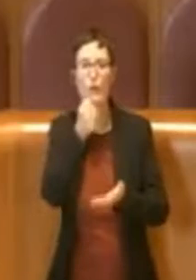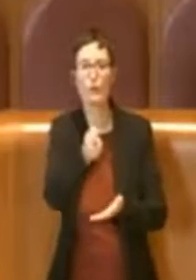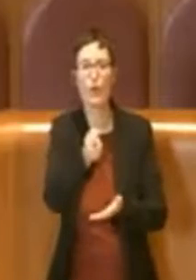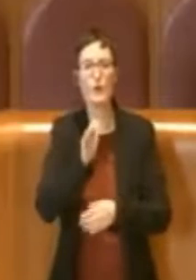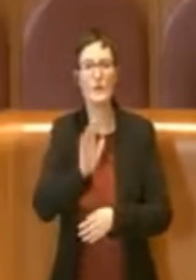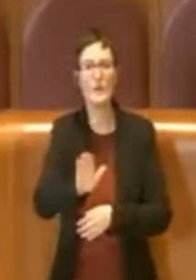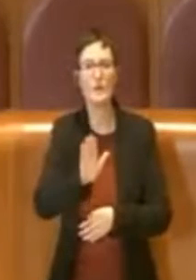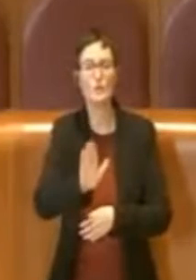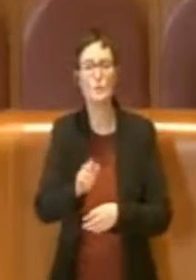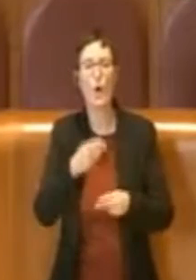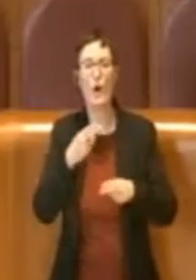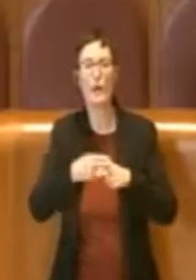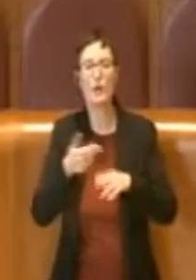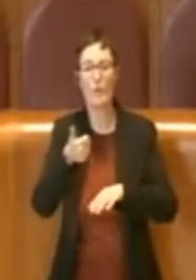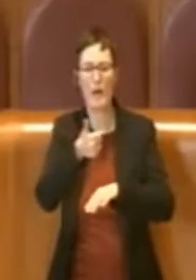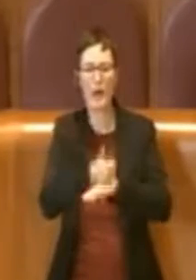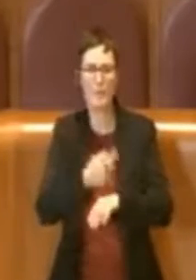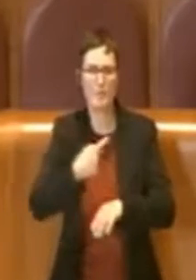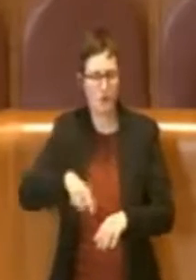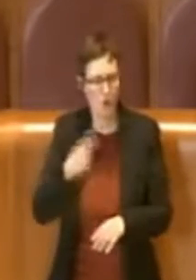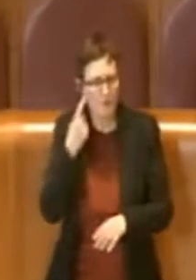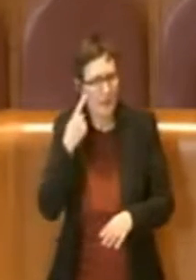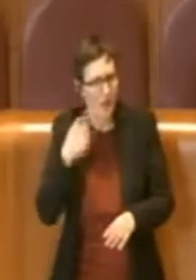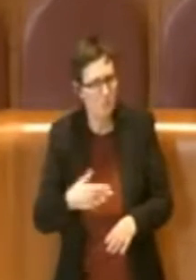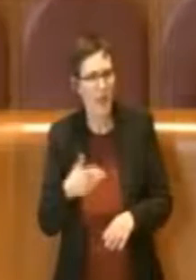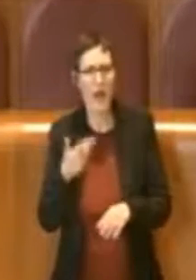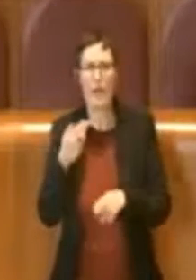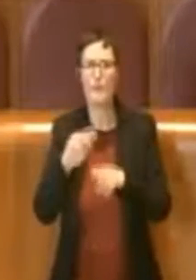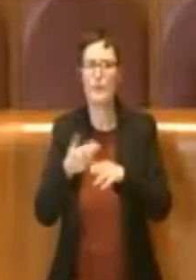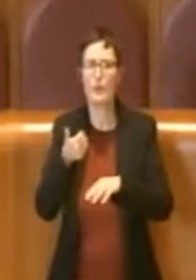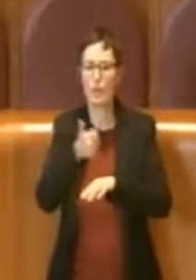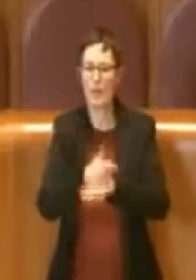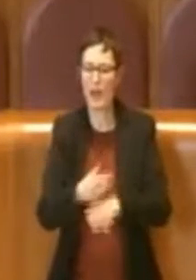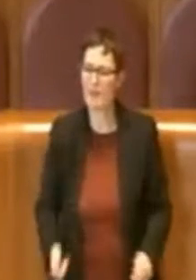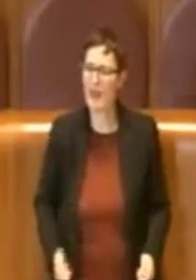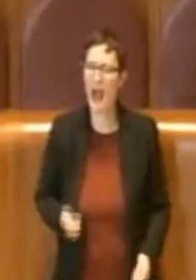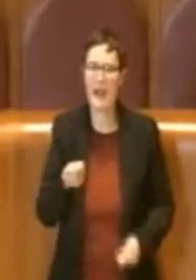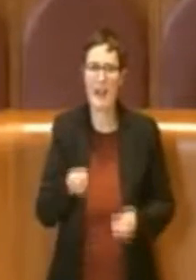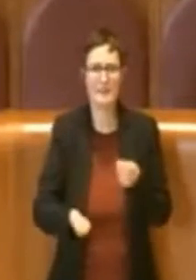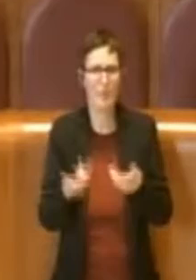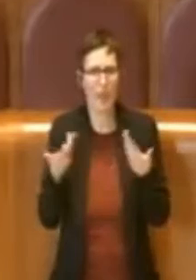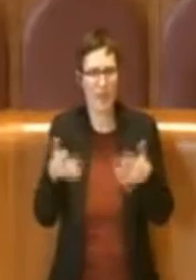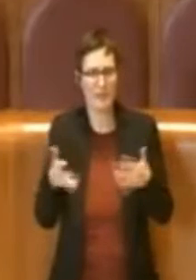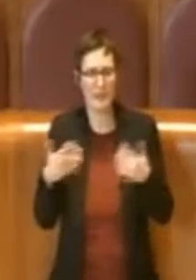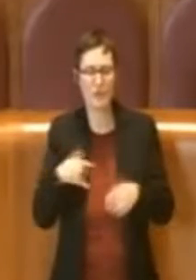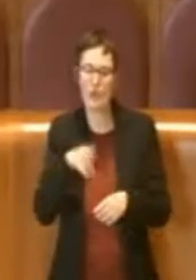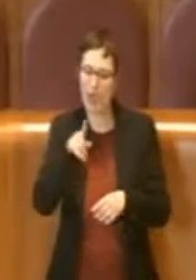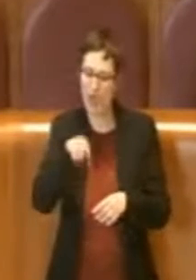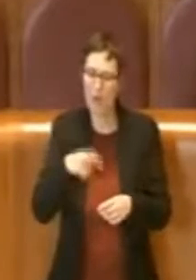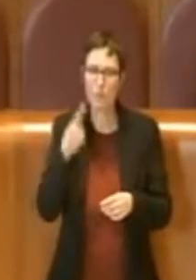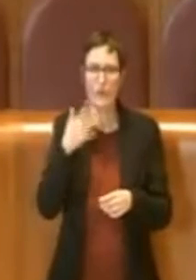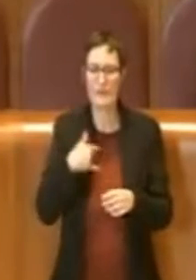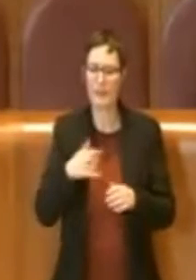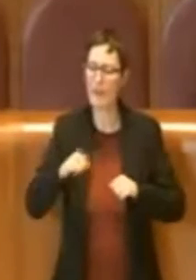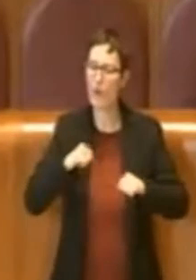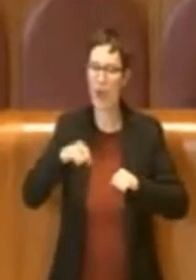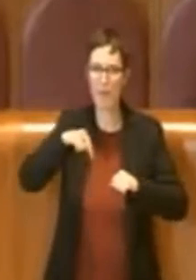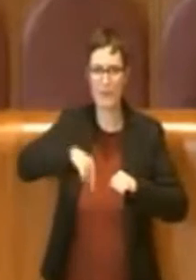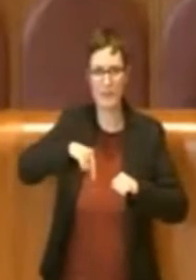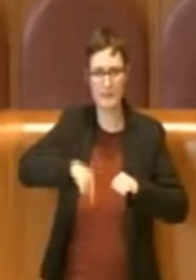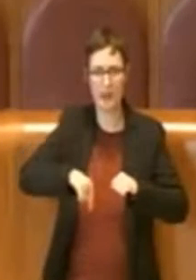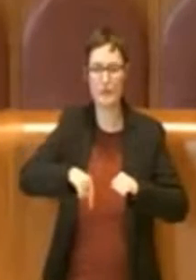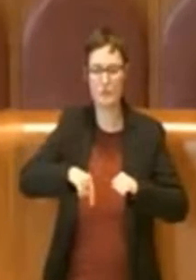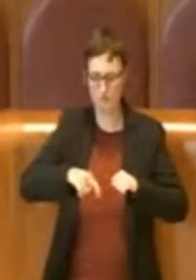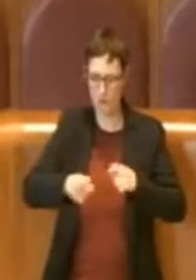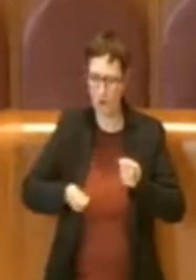sta spendendo dei soldi e sappiamo che roma capitale durante la nostra iniziata amministrazione anche speso dei soldi per pagare i